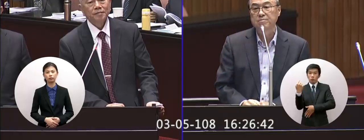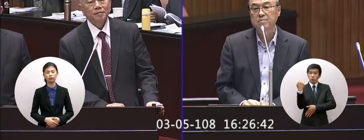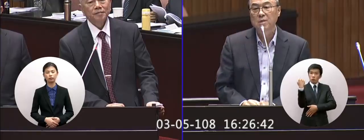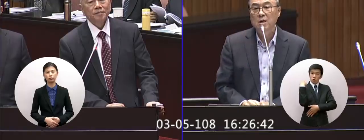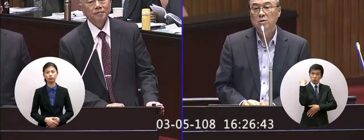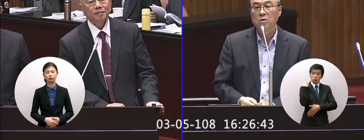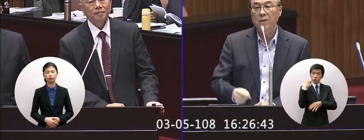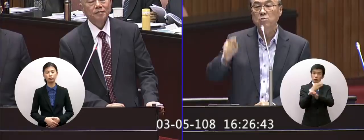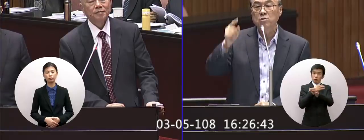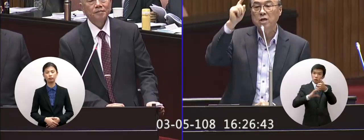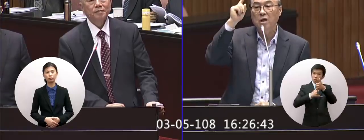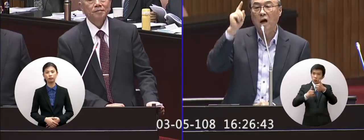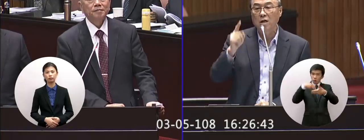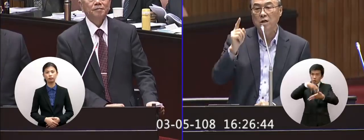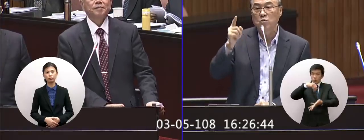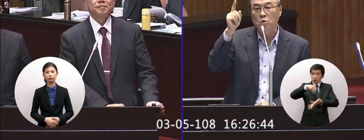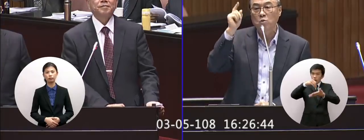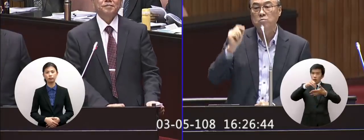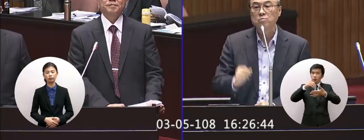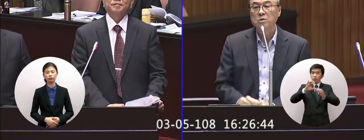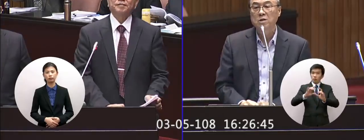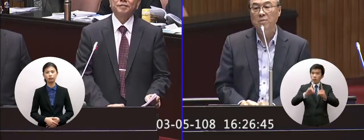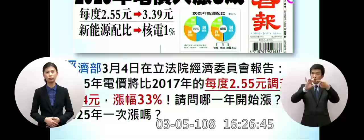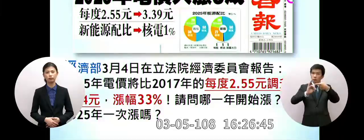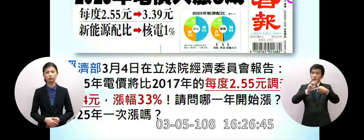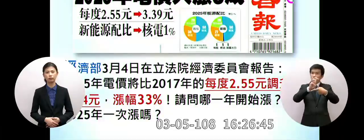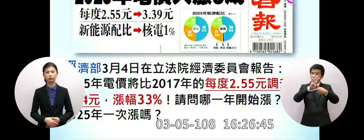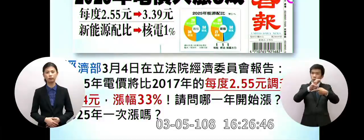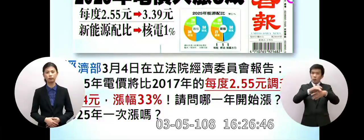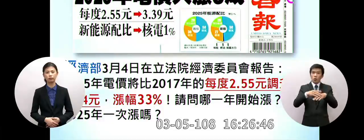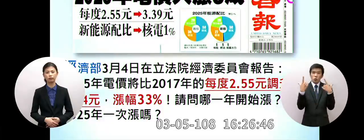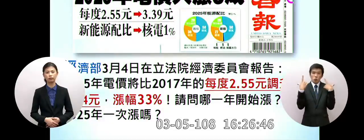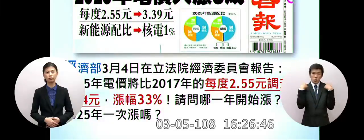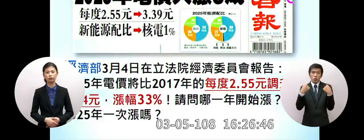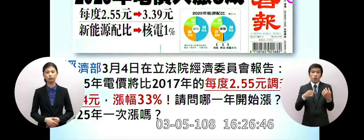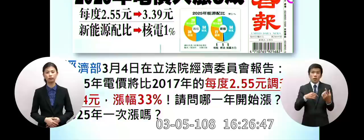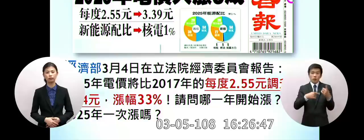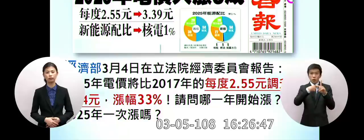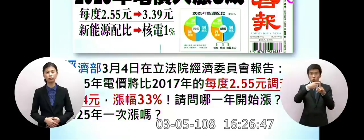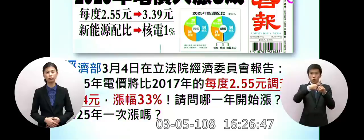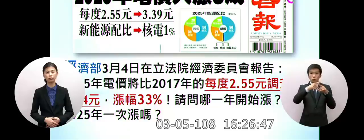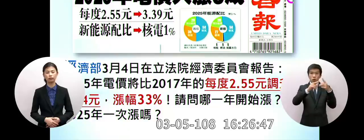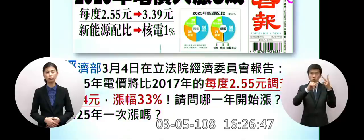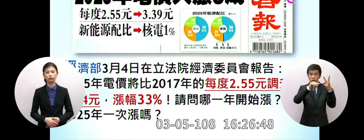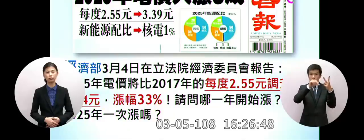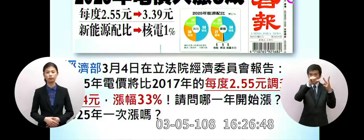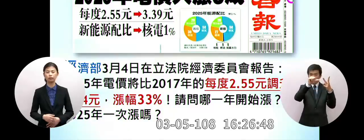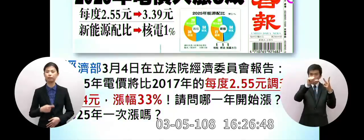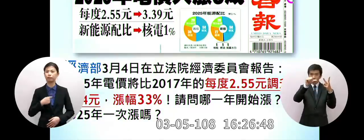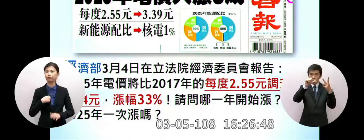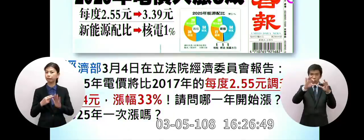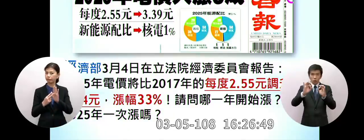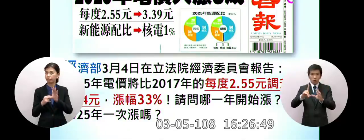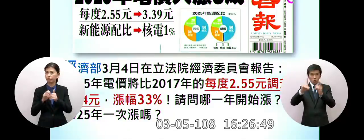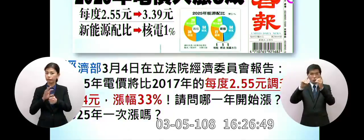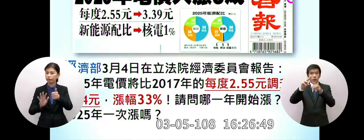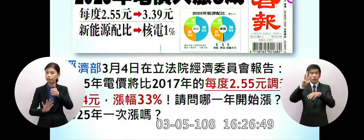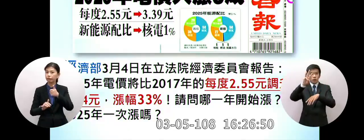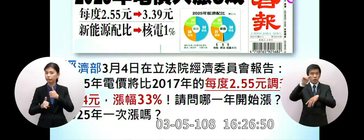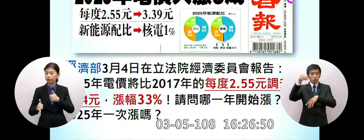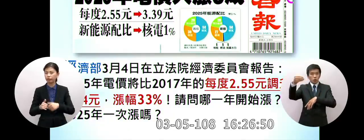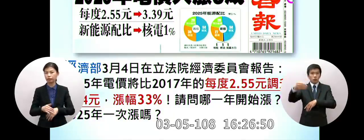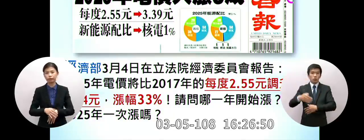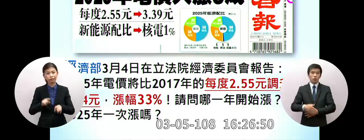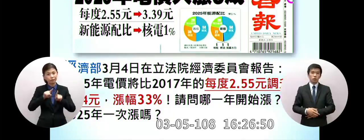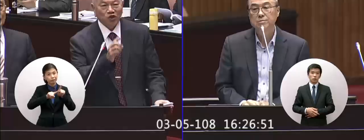33%，从每度电的2.55到每度电的3.39。 这我跟委员报告一下，最主要